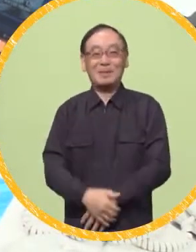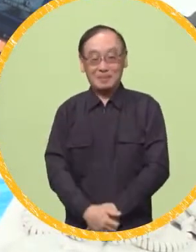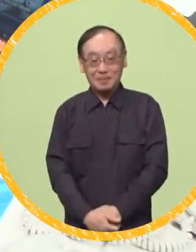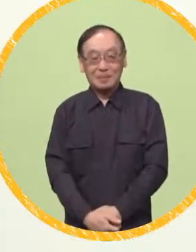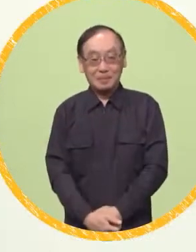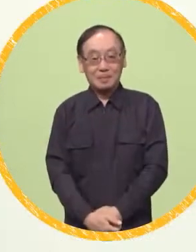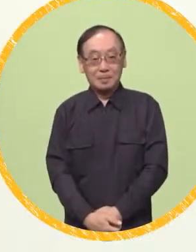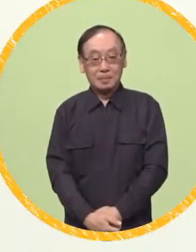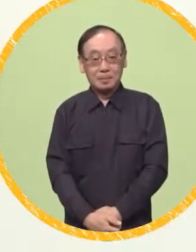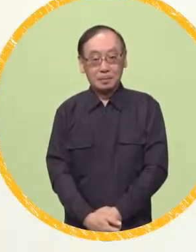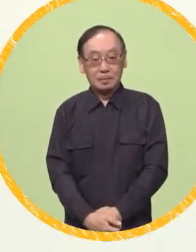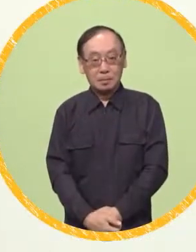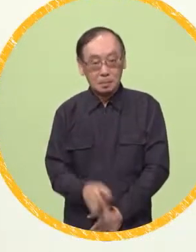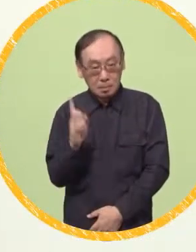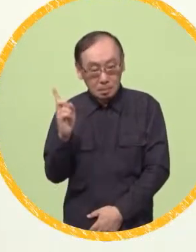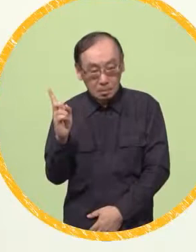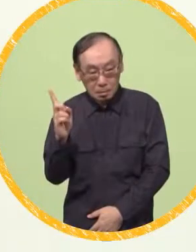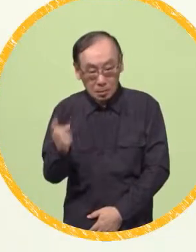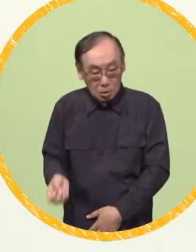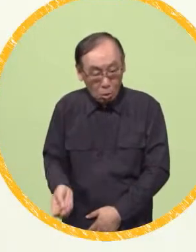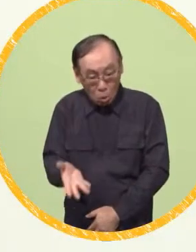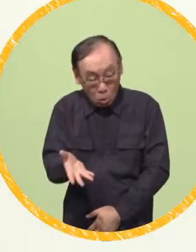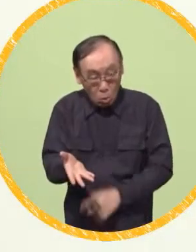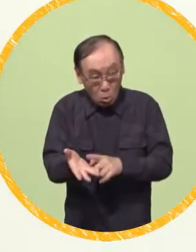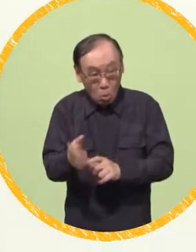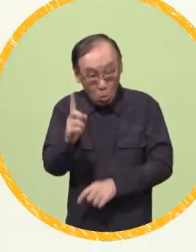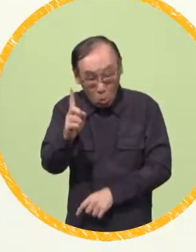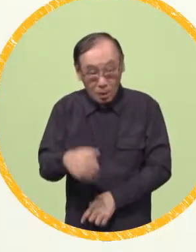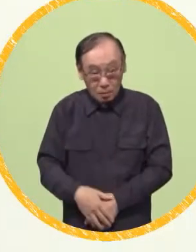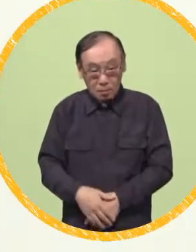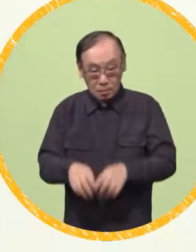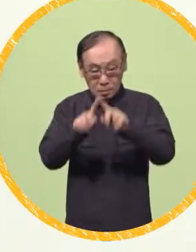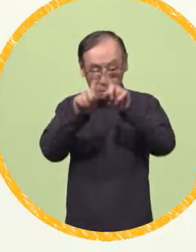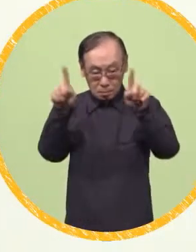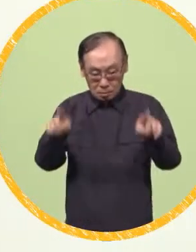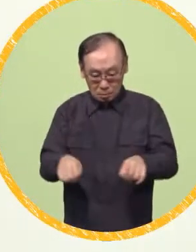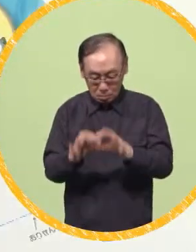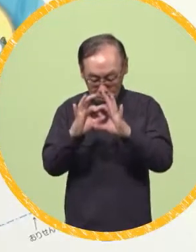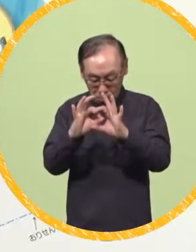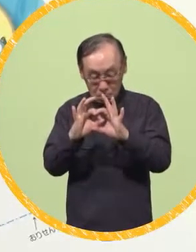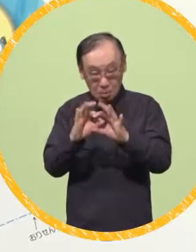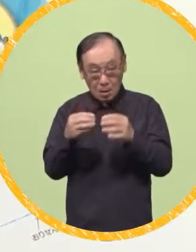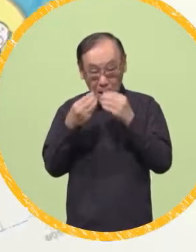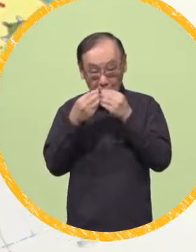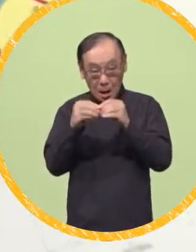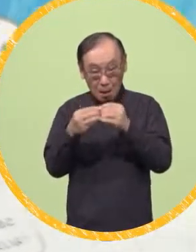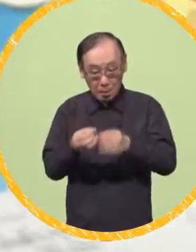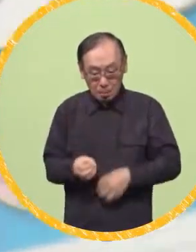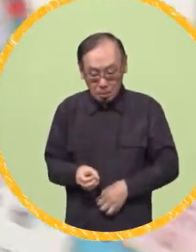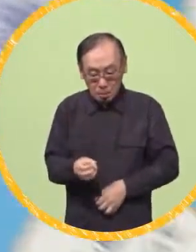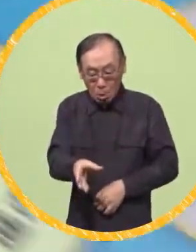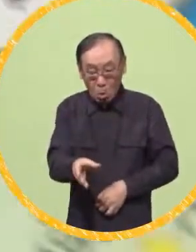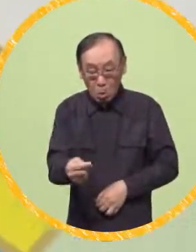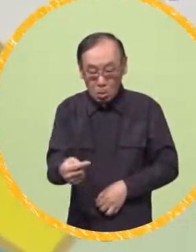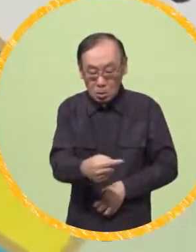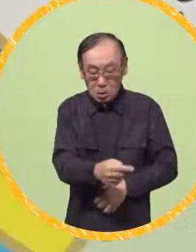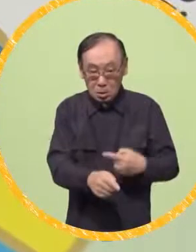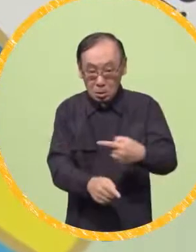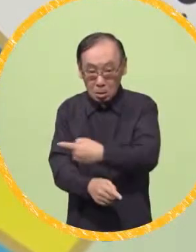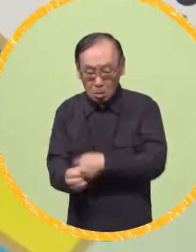たa ring すごろくの特徴は特製の神恋には鳥栖市左右へ駒を進めていく